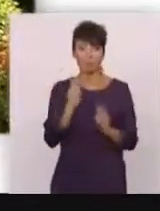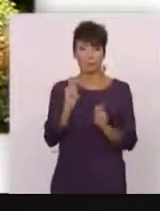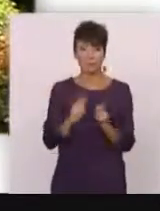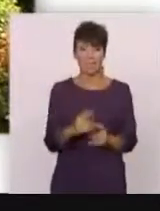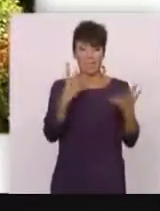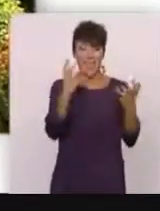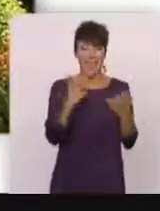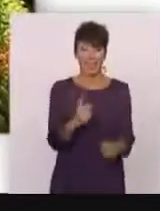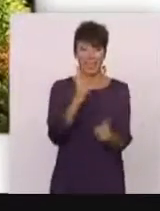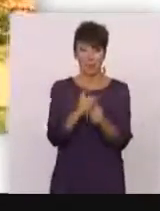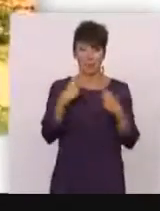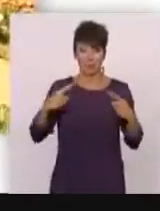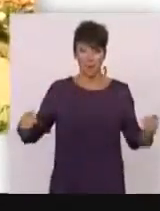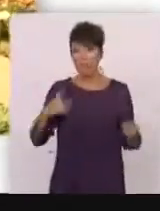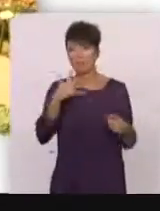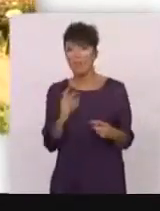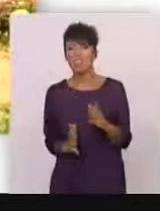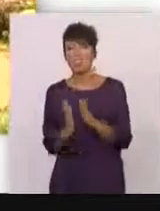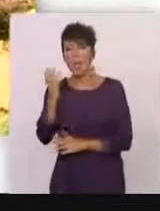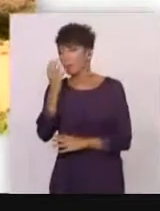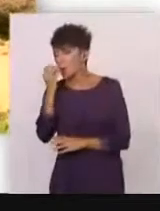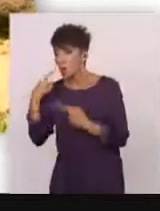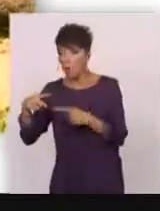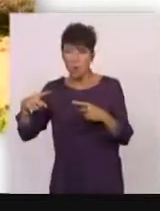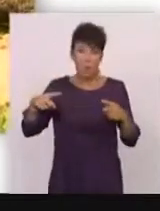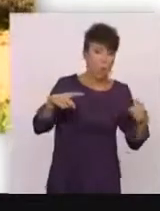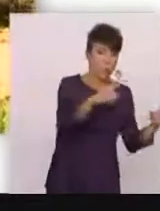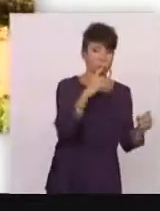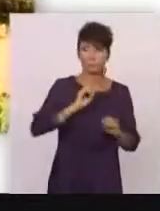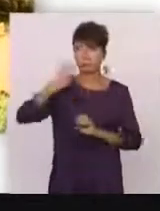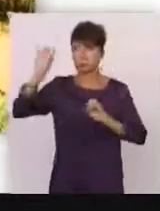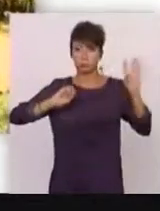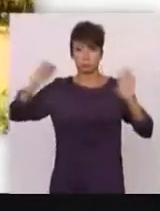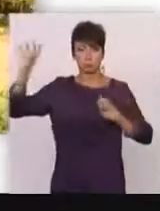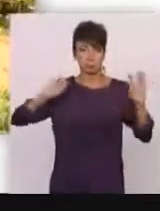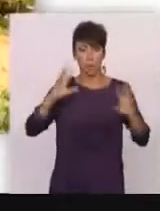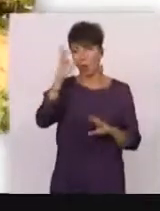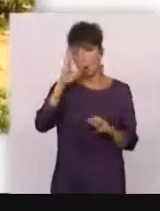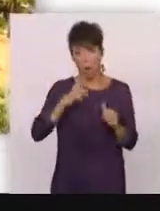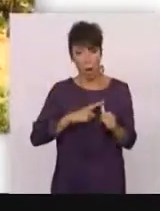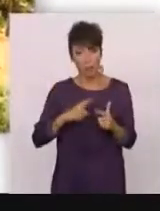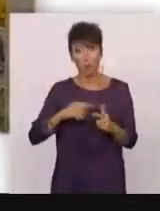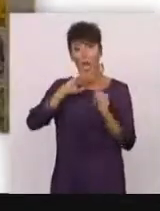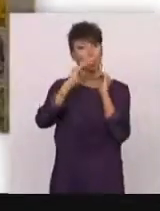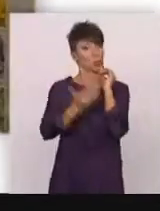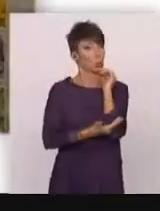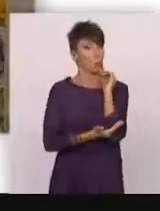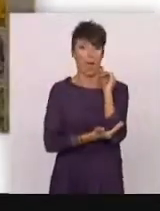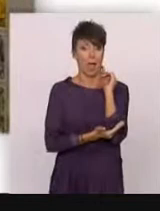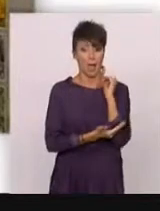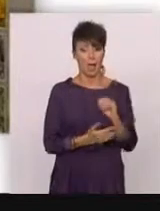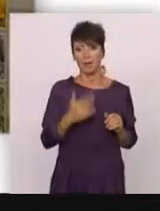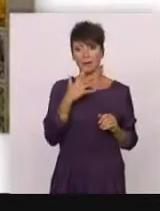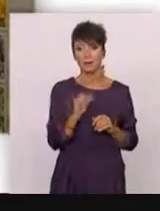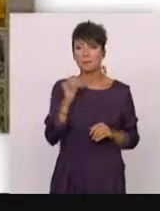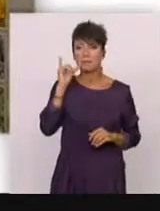είδη προϊόντων από 15 διαφορετικά βότανα και κάνει εξαγωγές σε χώρες της Ευρώπης, στη Ρωσία και στο Ντουμπάι. Όπου και να σκάψεις, όπου